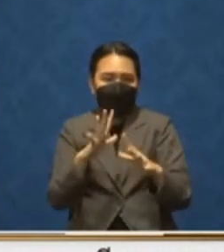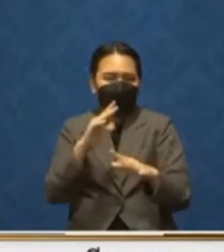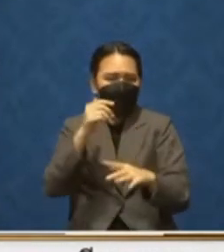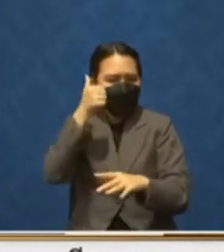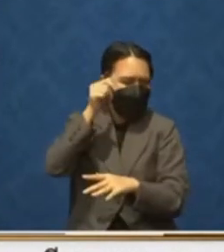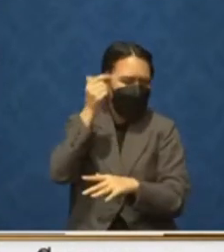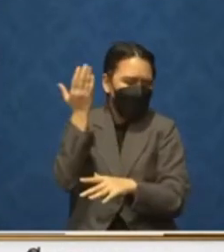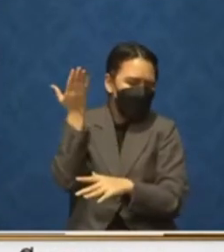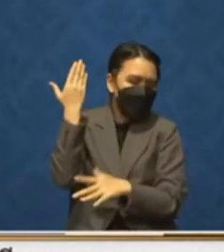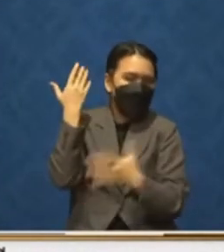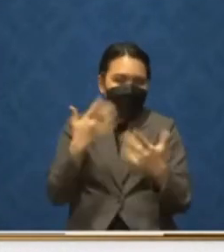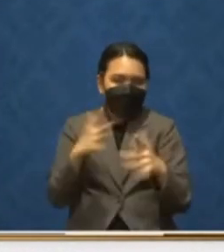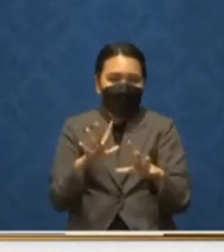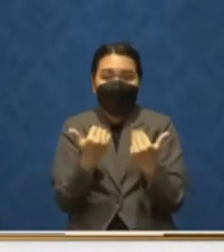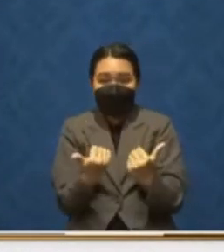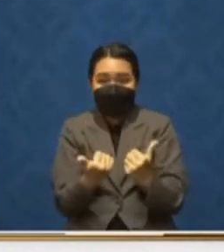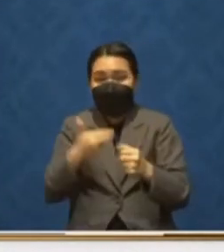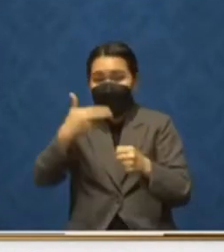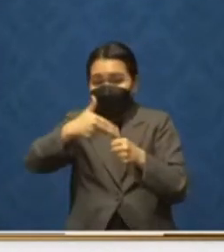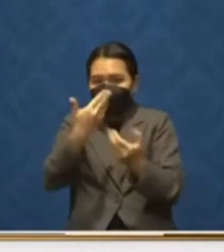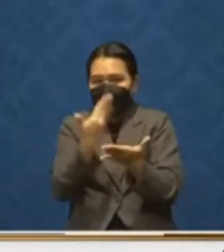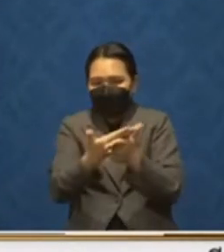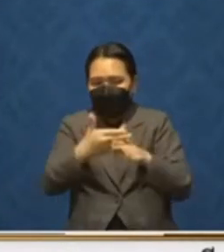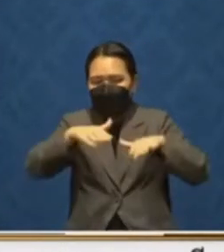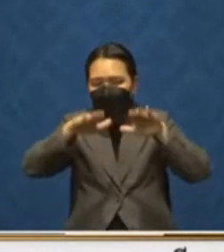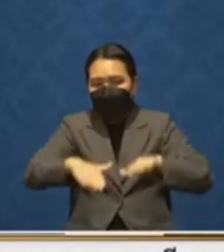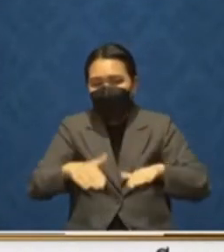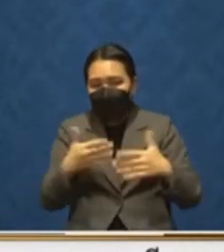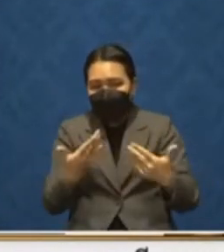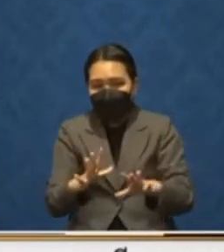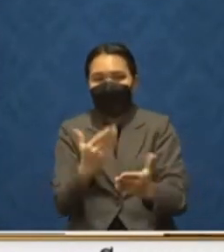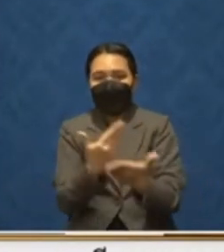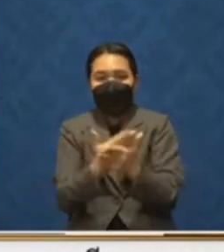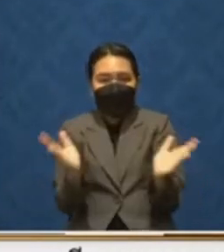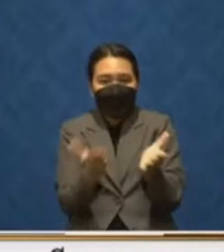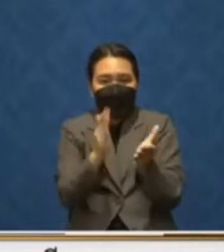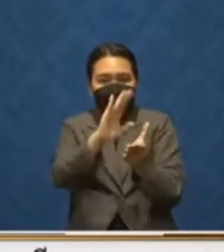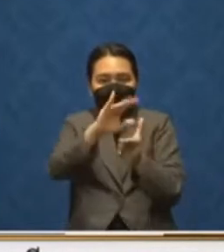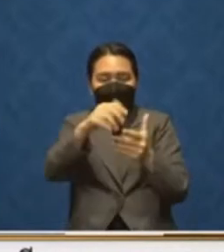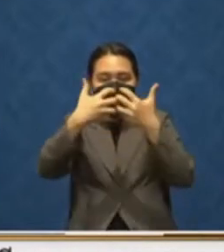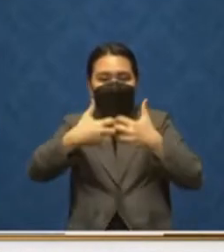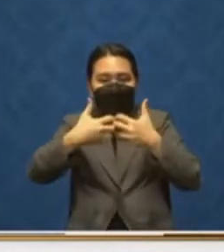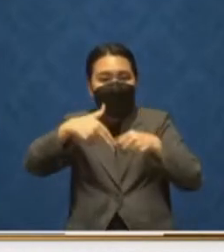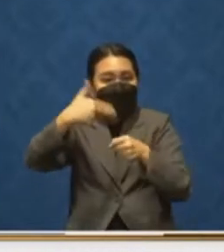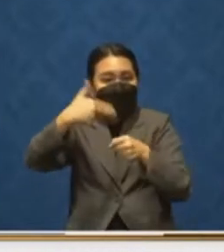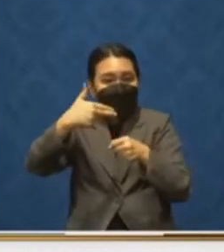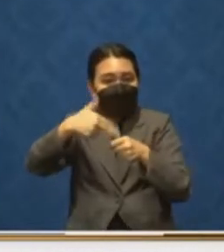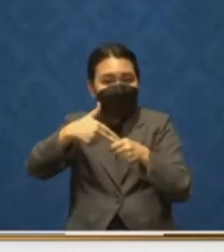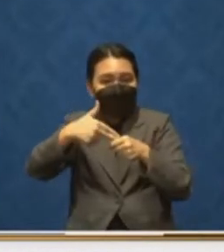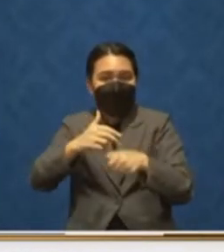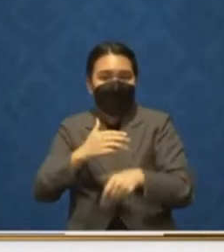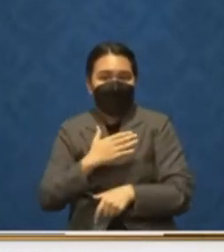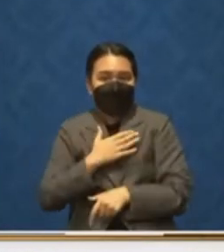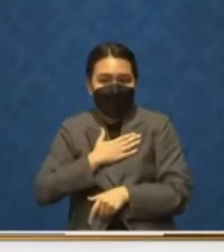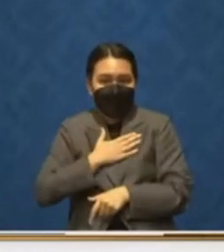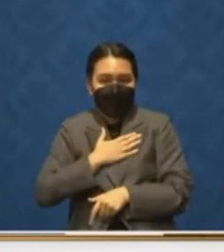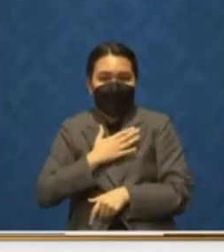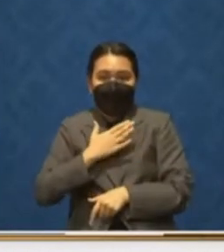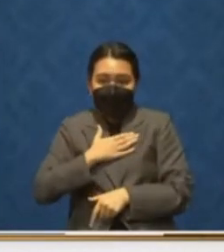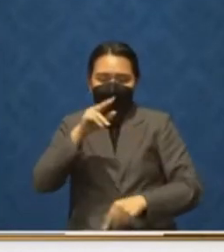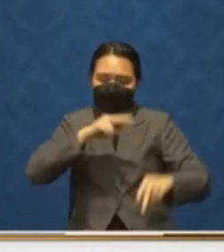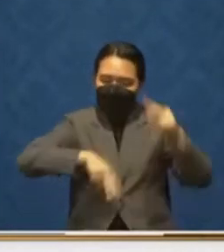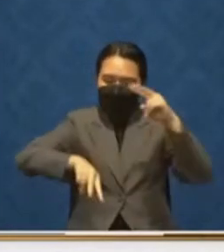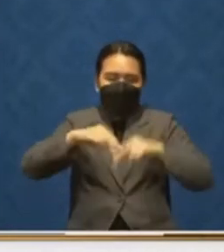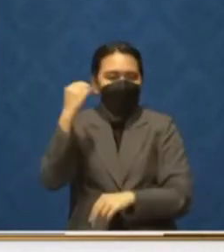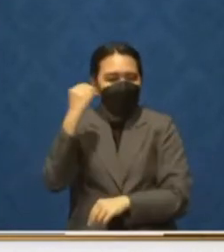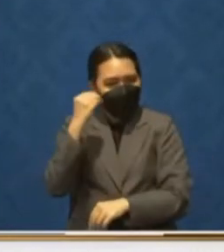และแล้วมันก็เริ่มลดลงการขอรับเงินจะตรงกันนั้นก็เป็นการอยู่ท่านบอกว่าเราไม่ได้มีการผมผมตรวจสอบทุกวัน